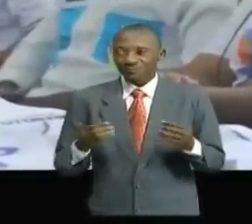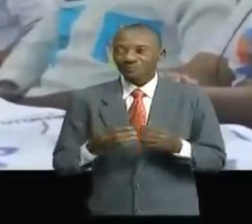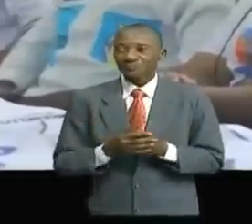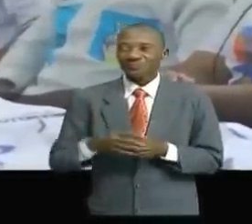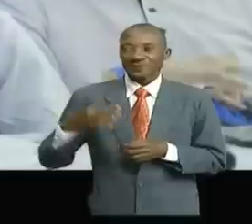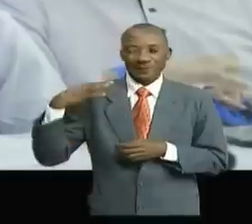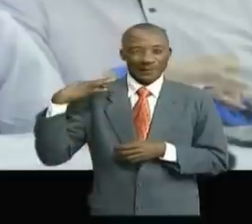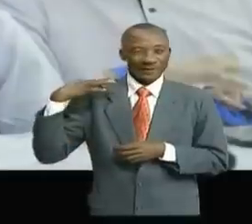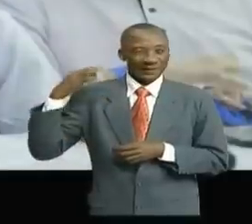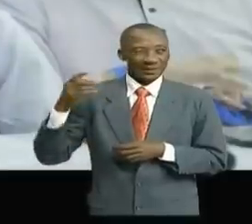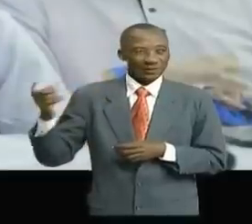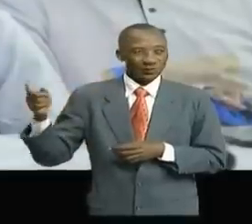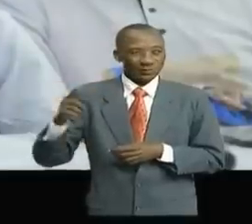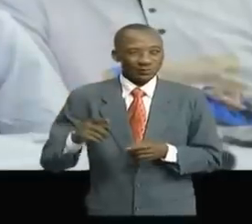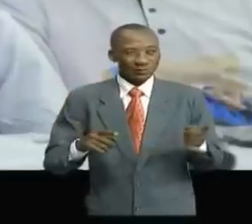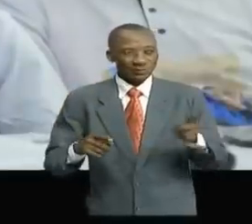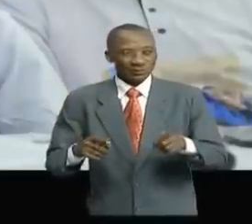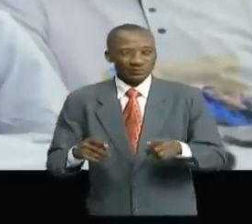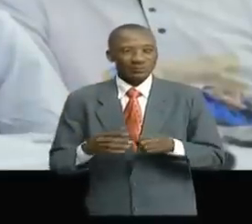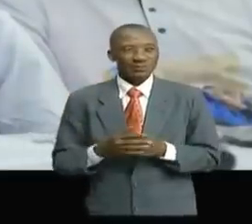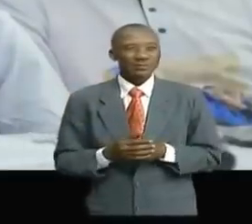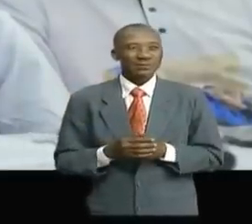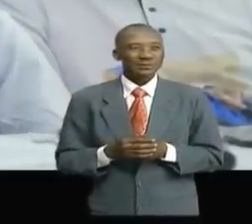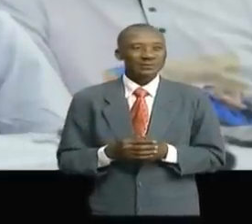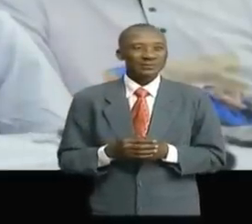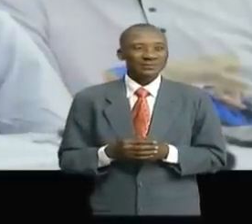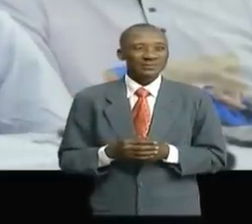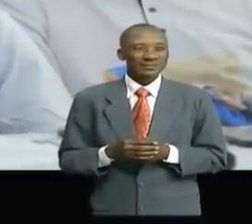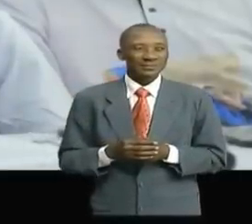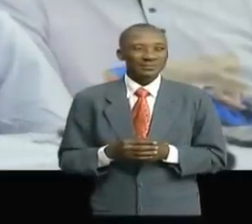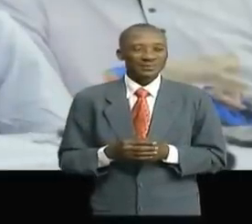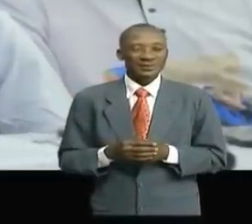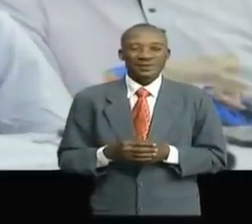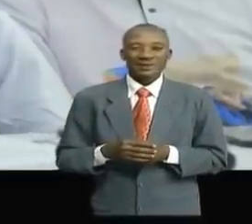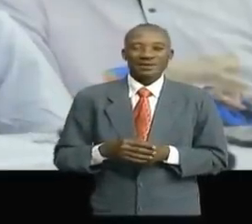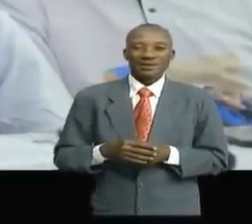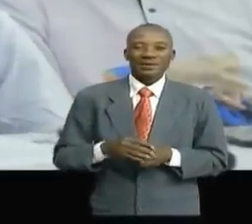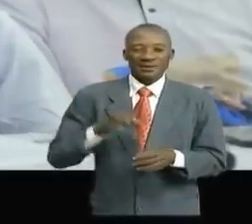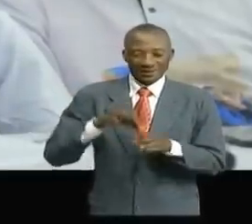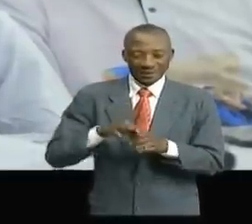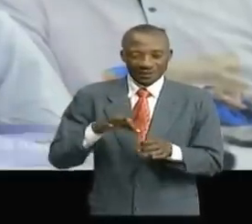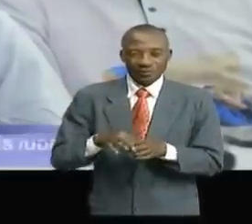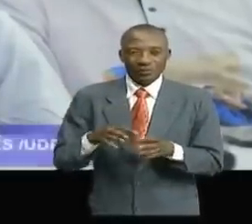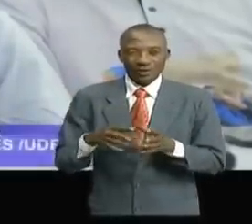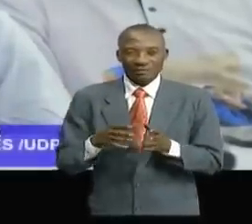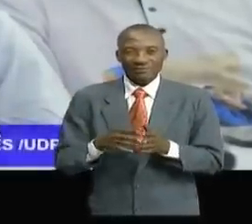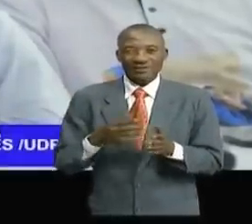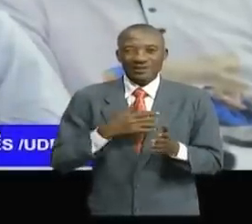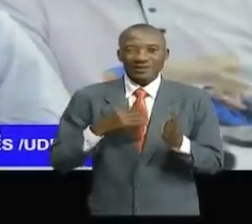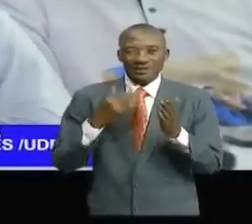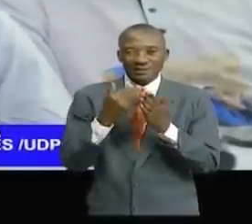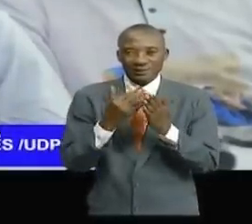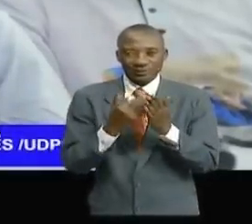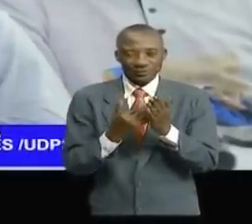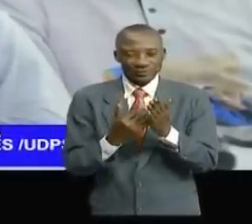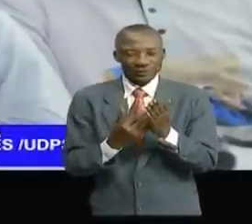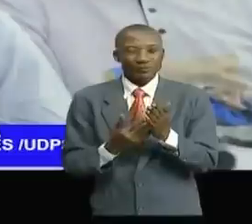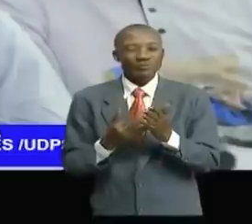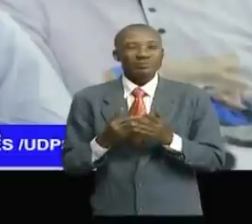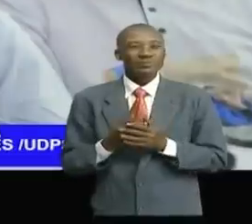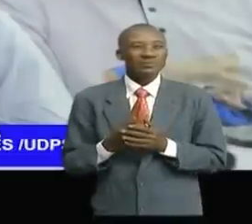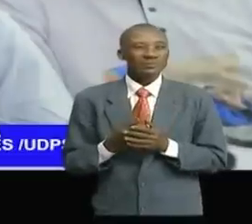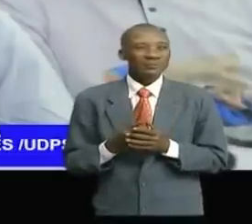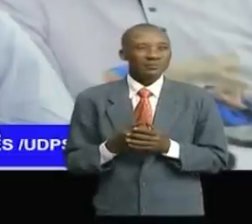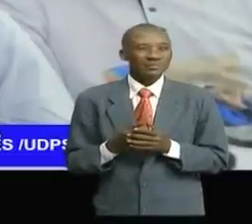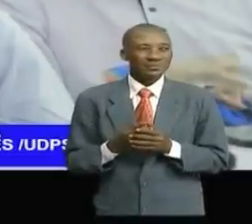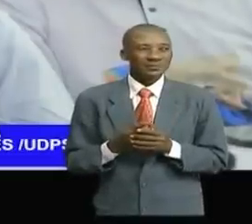présidentiel. Vous remercions pour les nominations et les élévations faites par vous de maître Jacquemin Chaban-Iluko